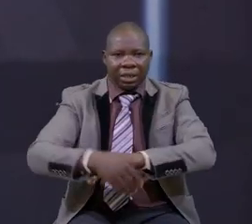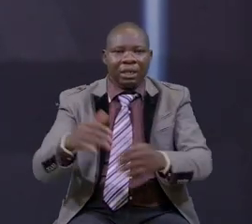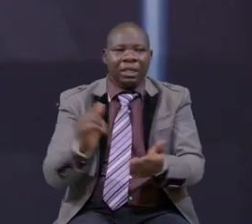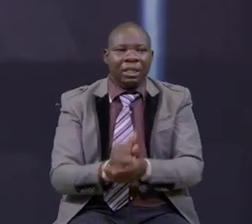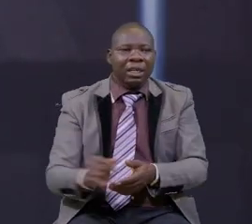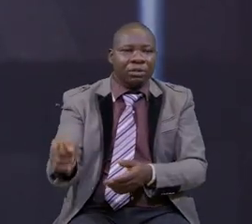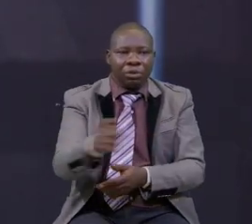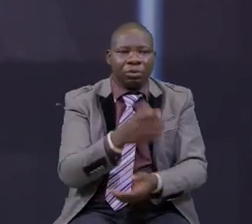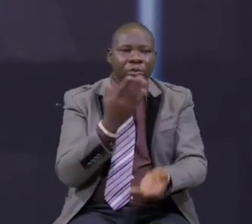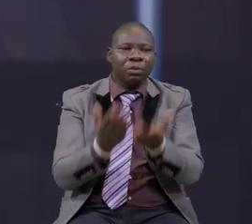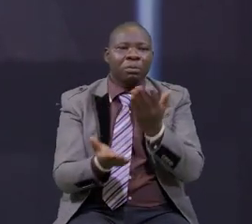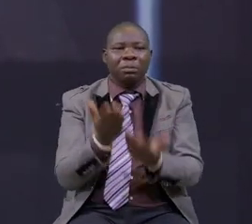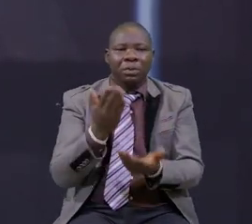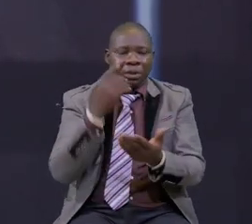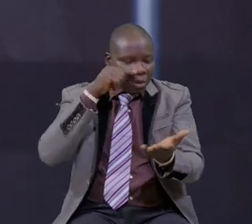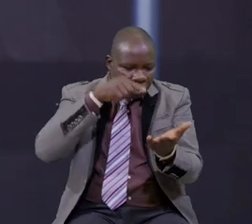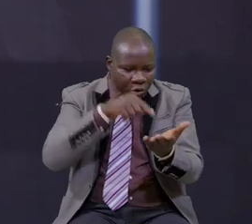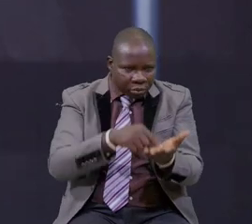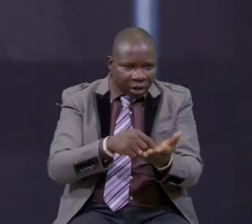agir fidèlement